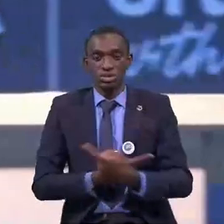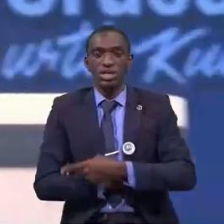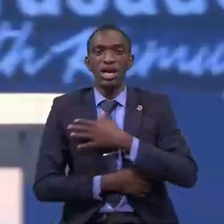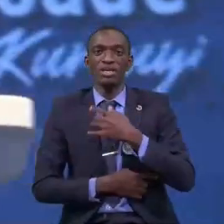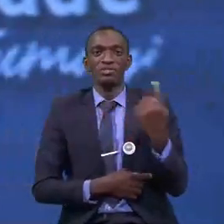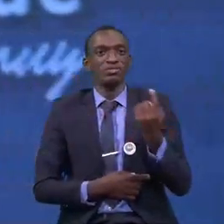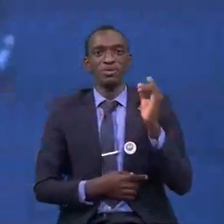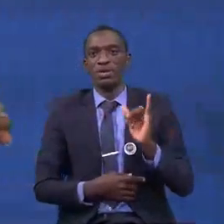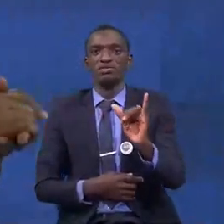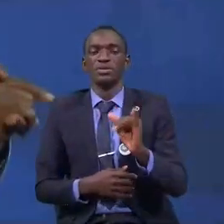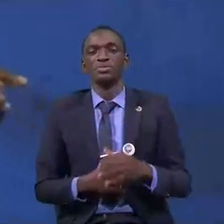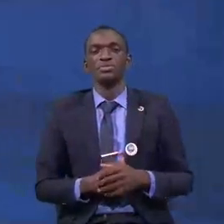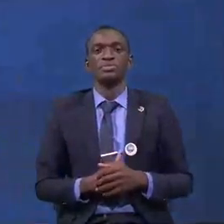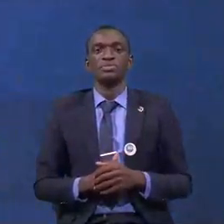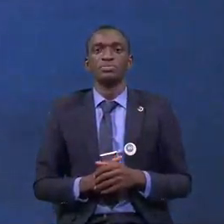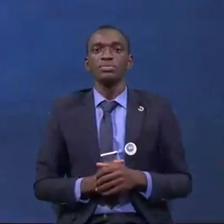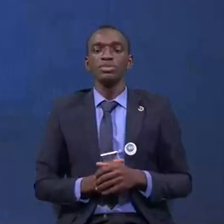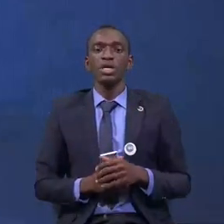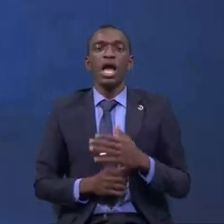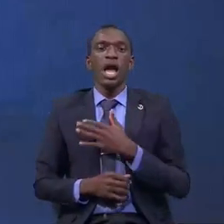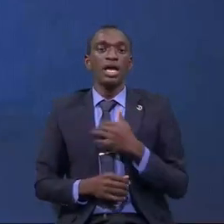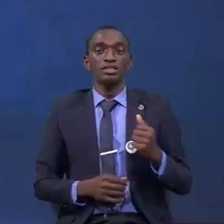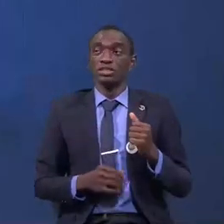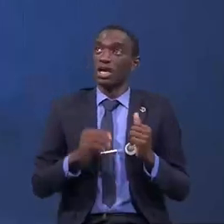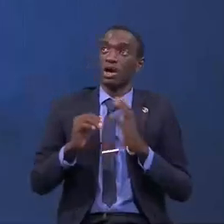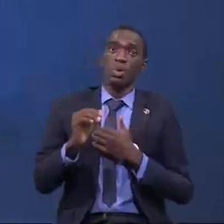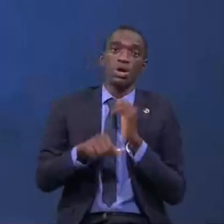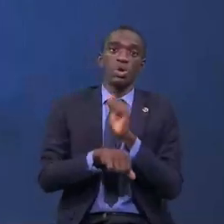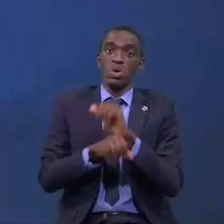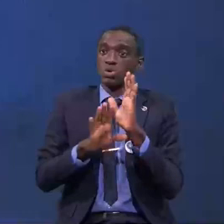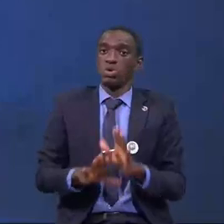Notre guérisseur est toujours le même hier, aujourd'hui et éternellement.